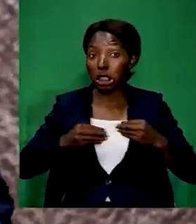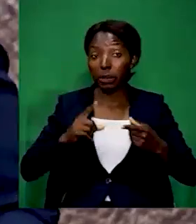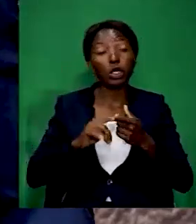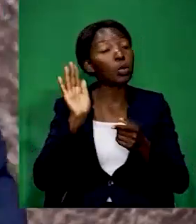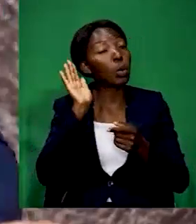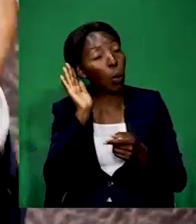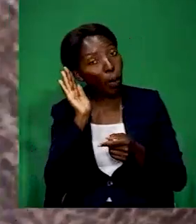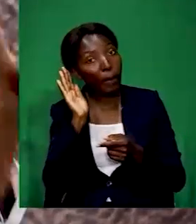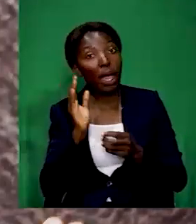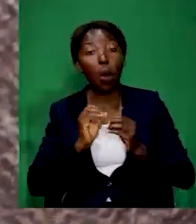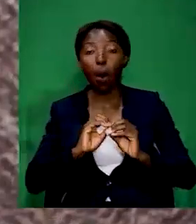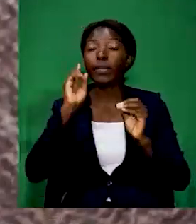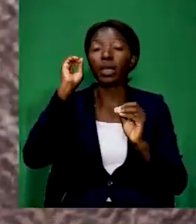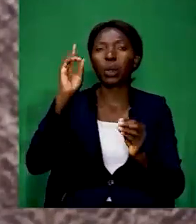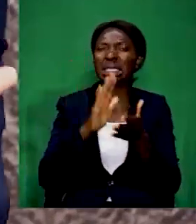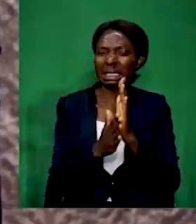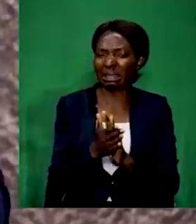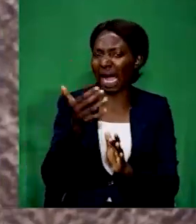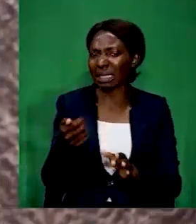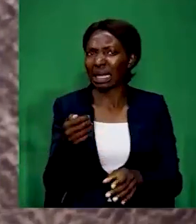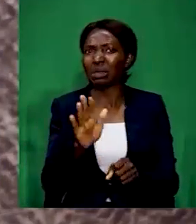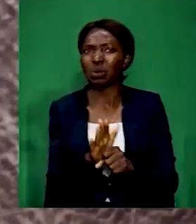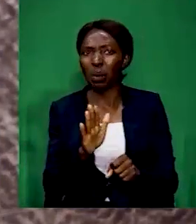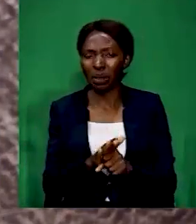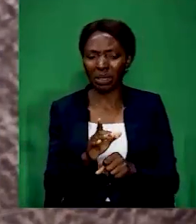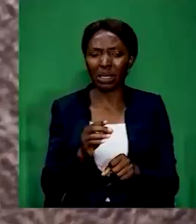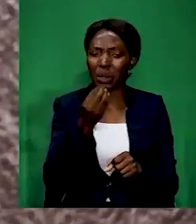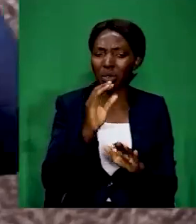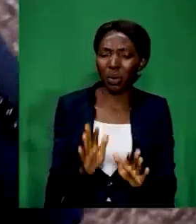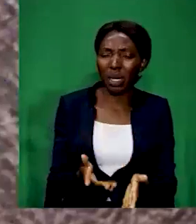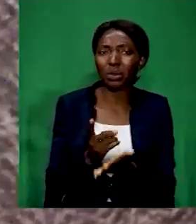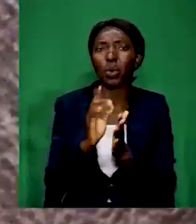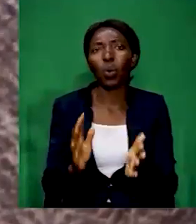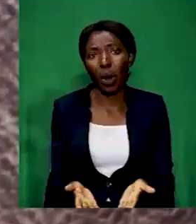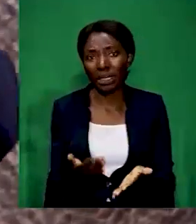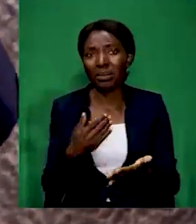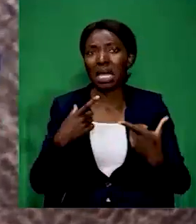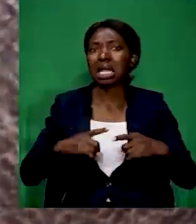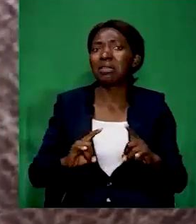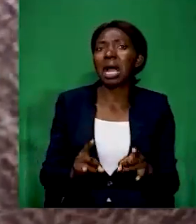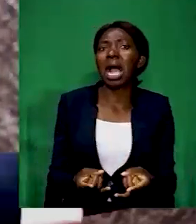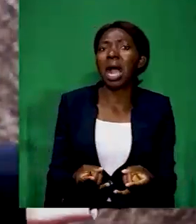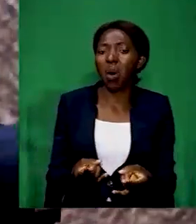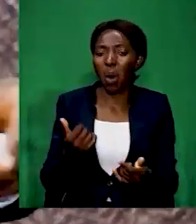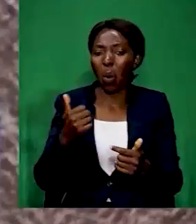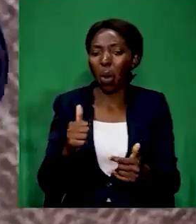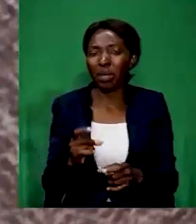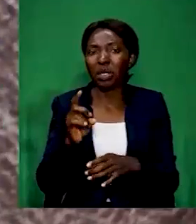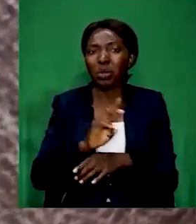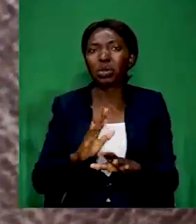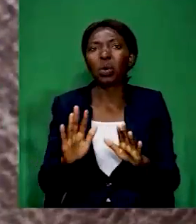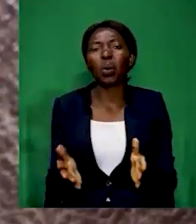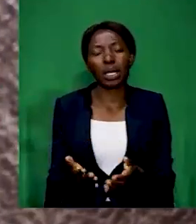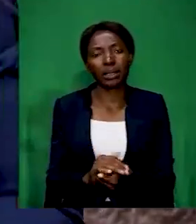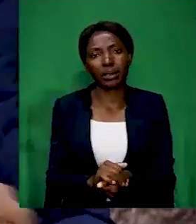nekuteerera. Havarizini nekubvunza kuti tichazodyei. How am I going to transport